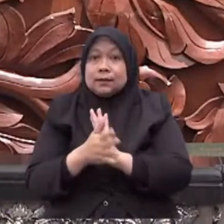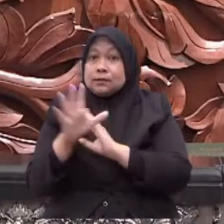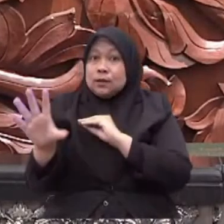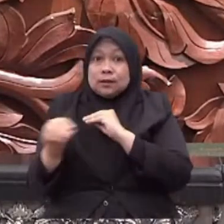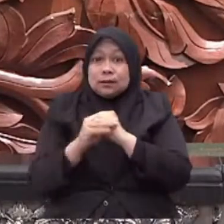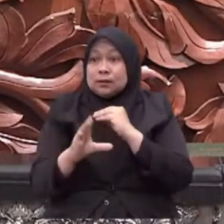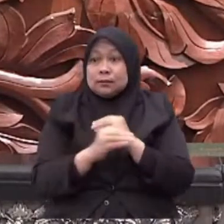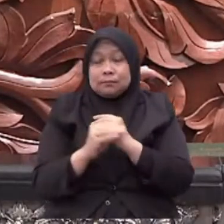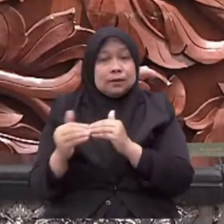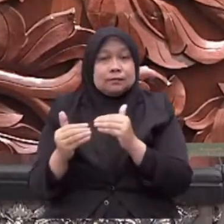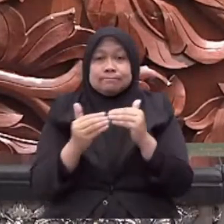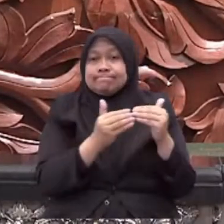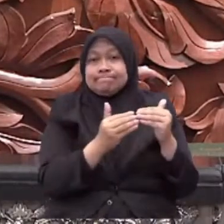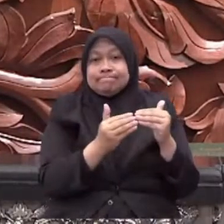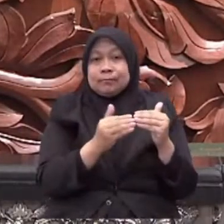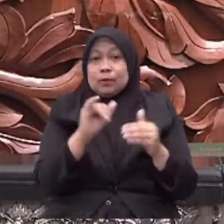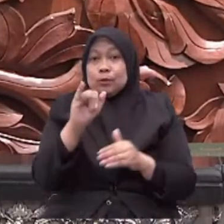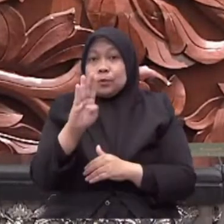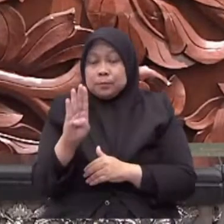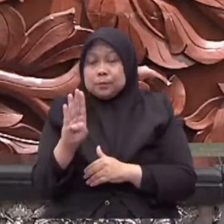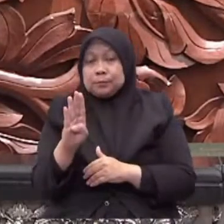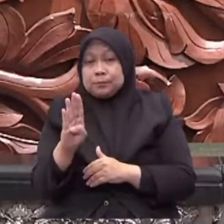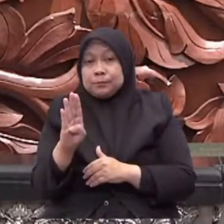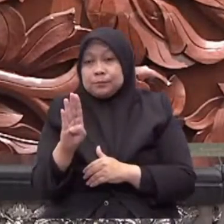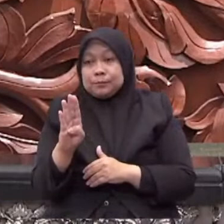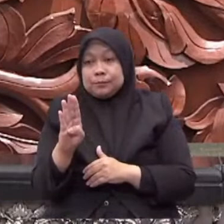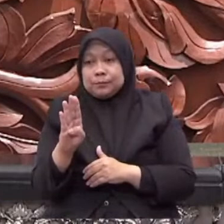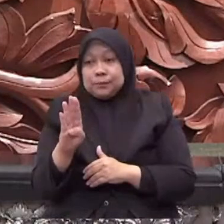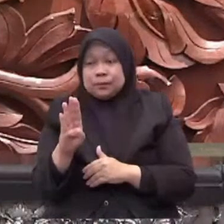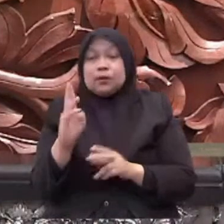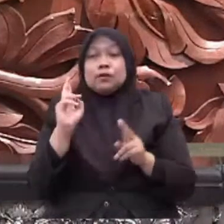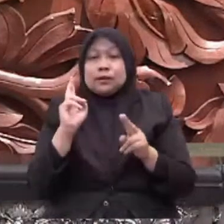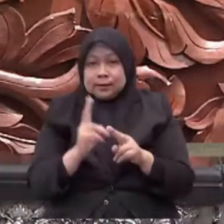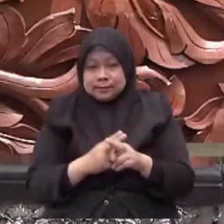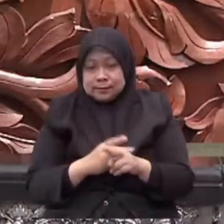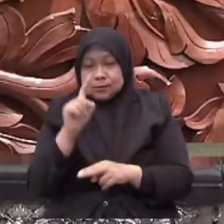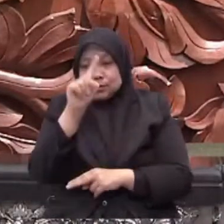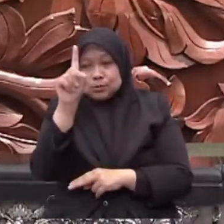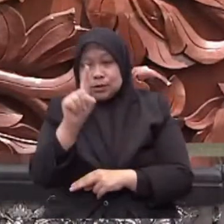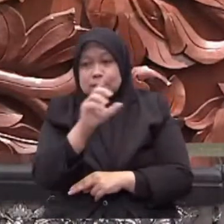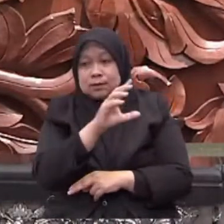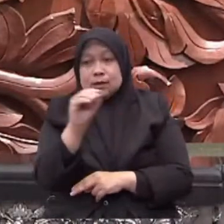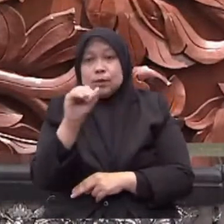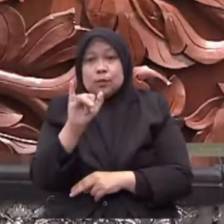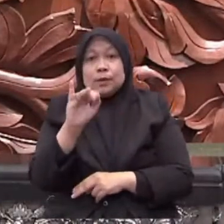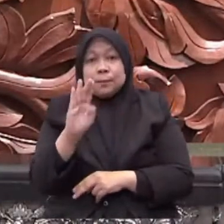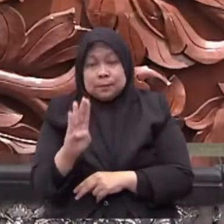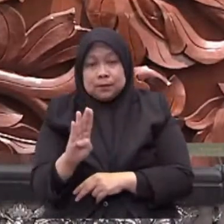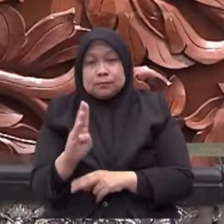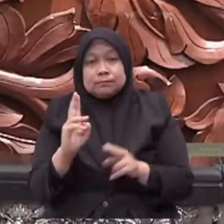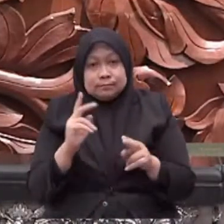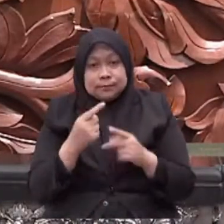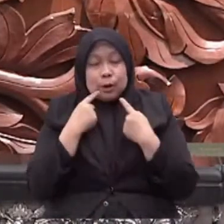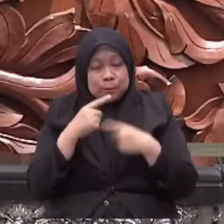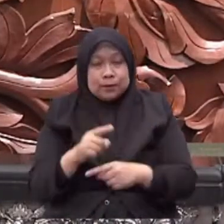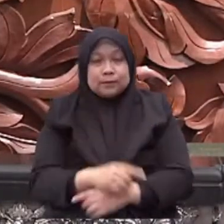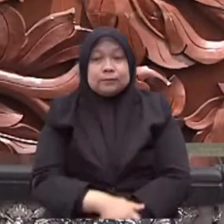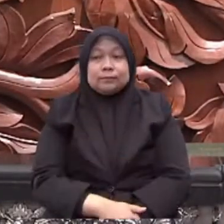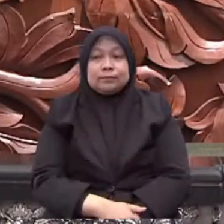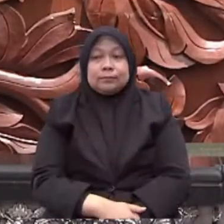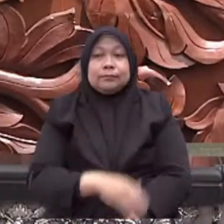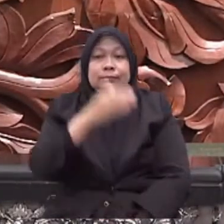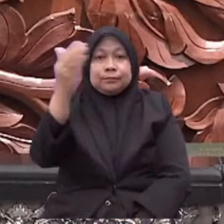soalnya tambahan Seterusnya saya minta yang berformat yang bertanya ringkas menteri ringkas dan jawaban